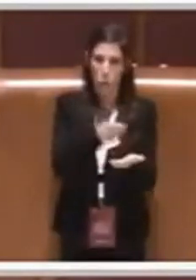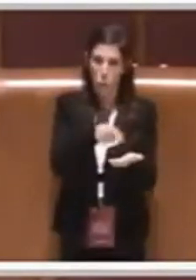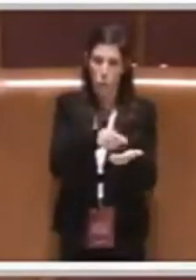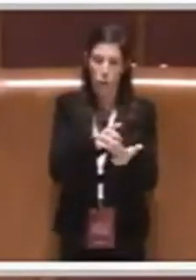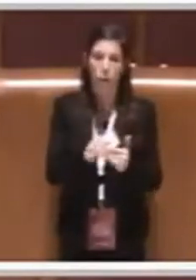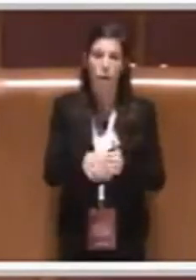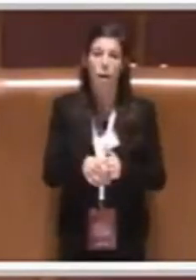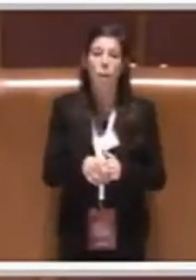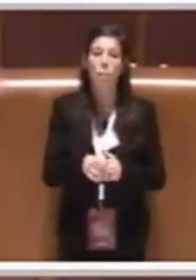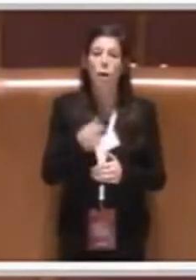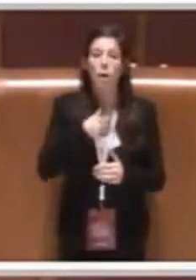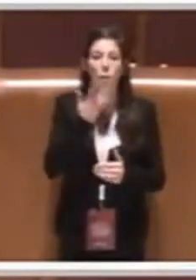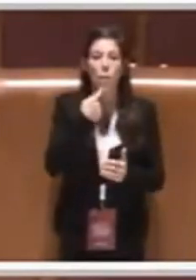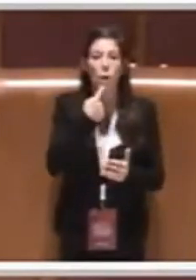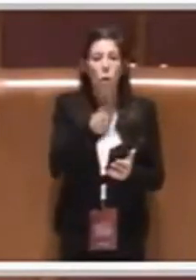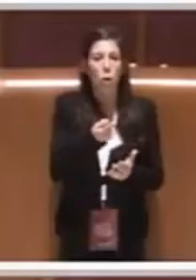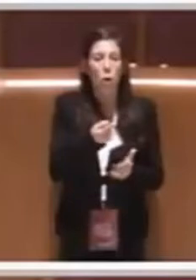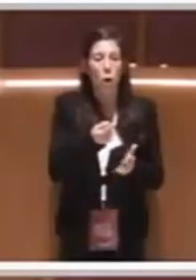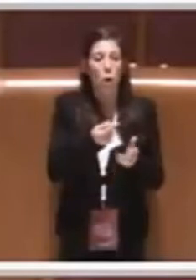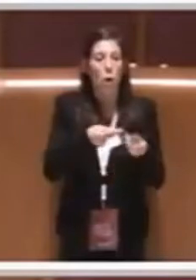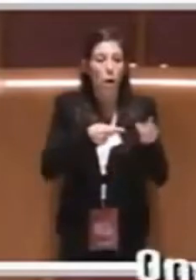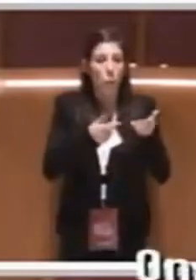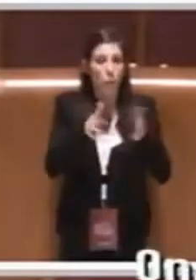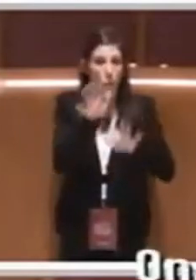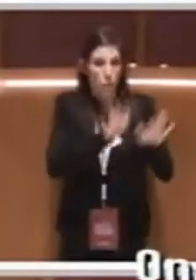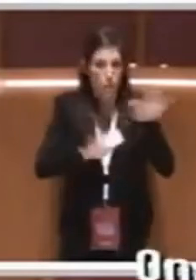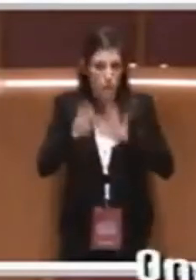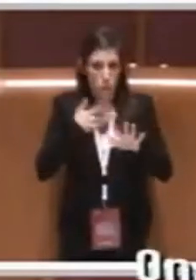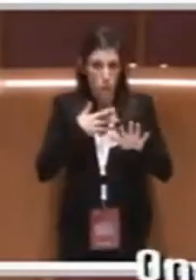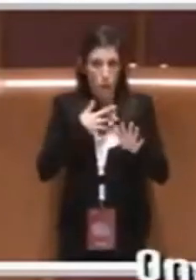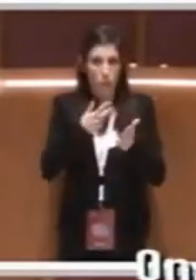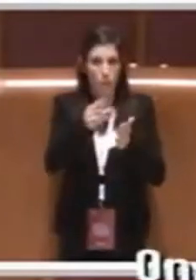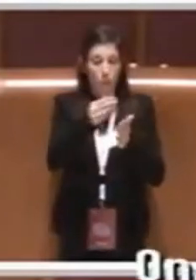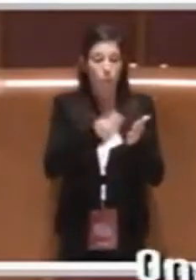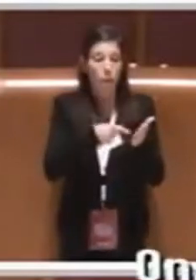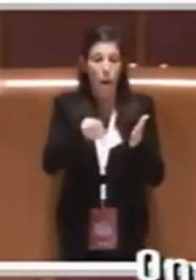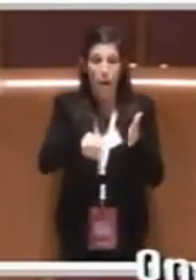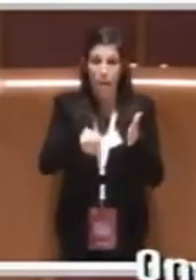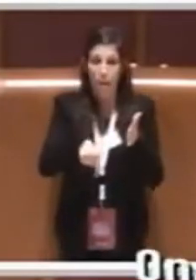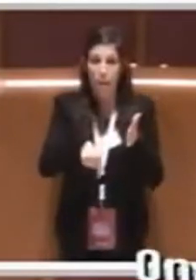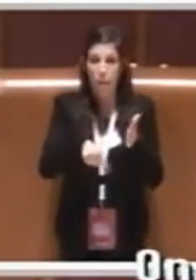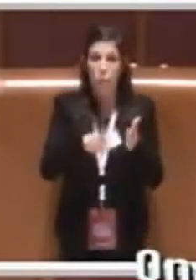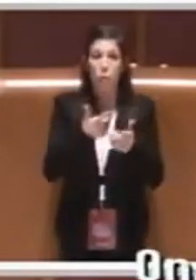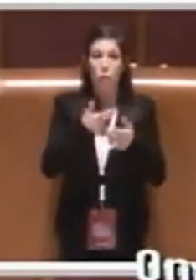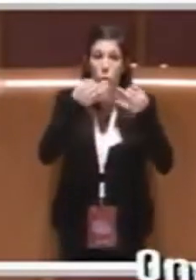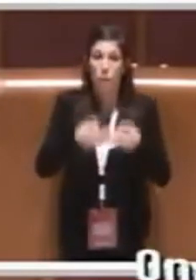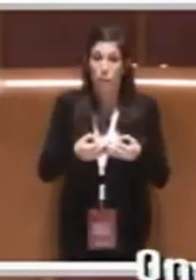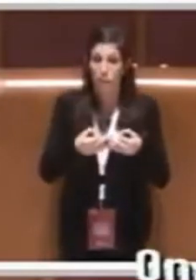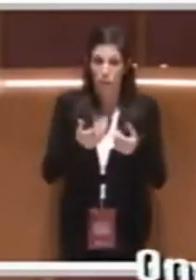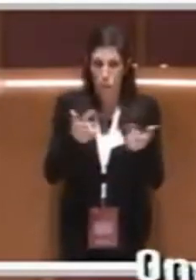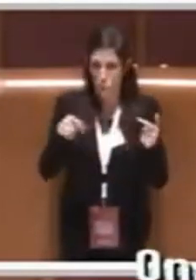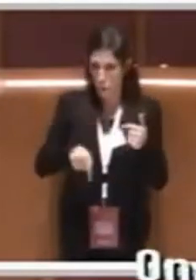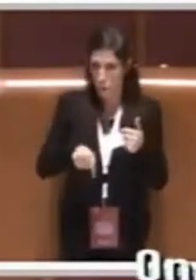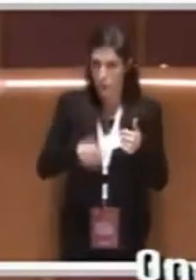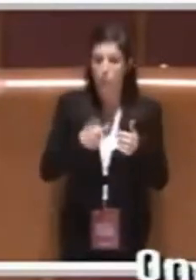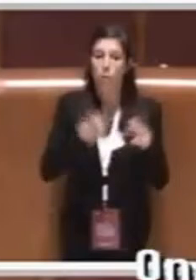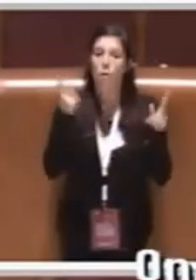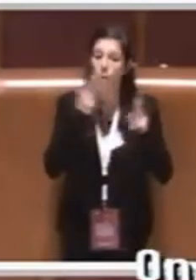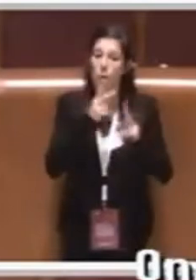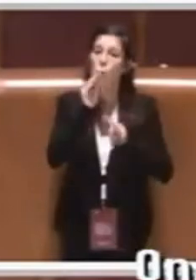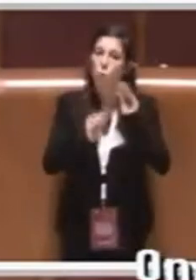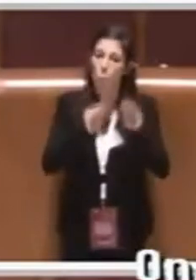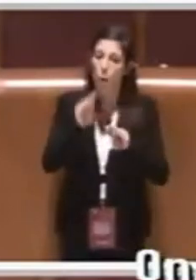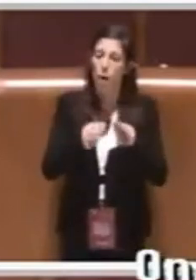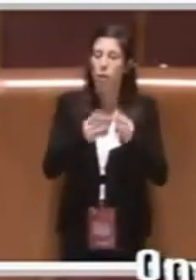afferma alcuni dati con una certezza che allo stato attuale non c'è, ovvero che le domande, e sono